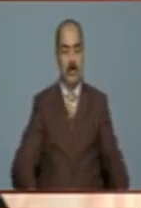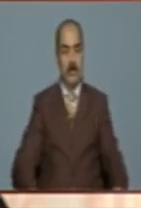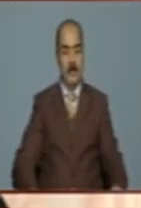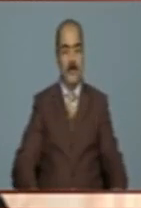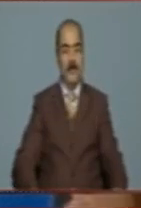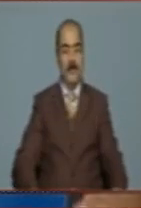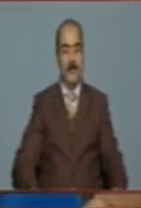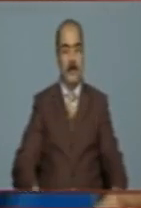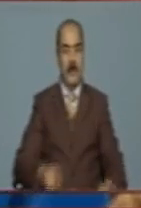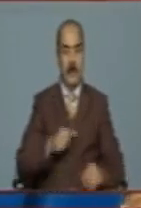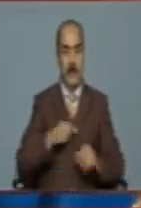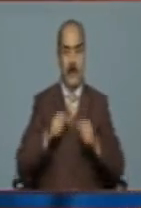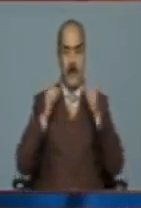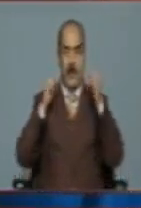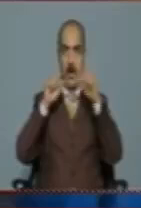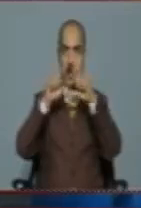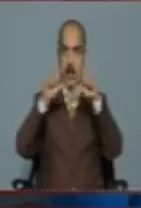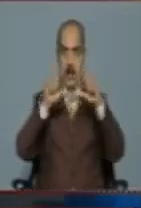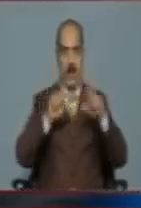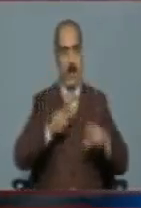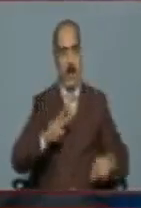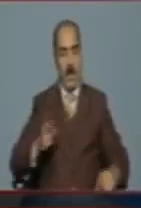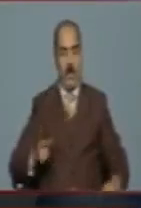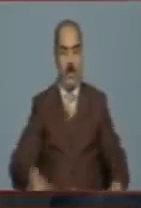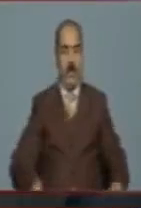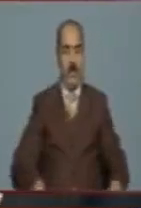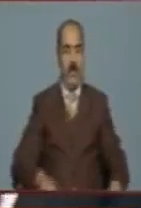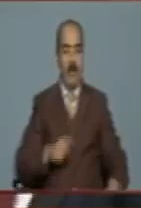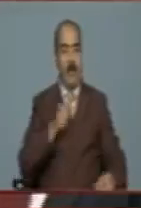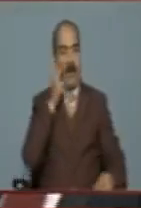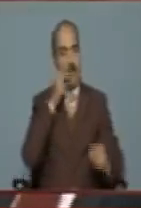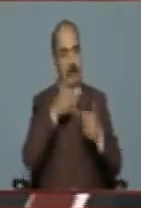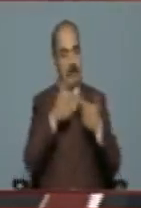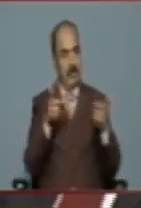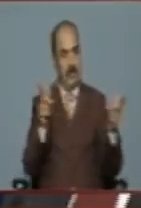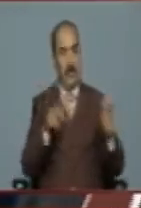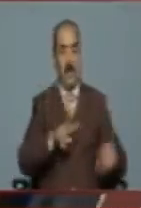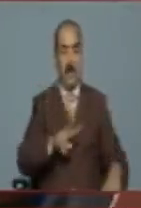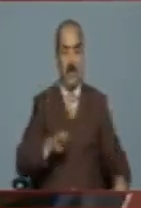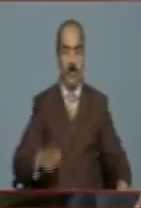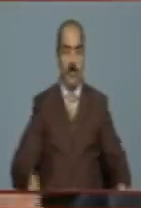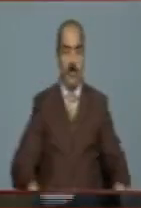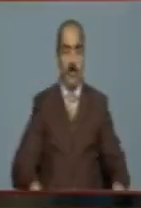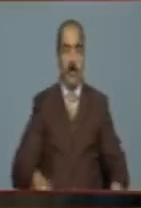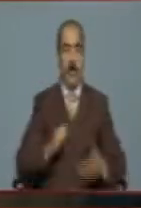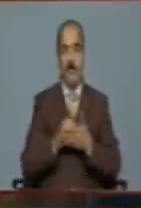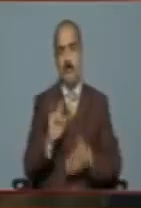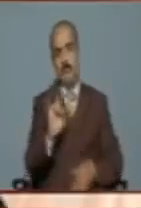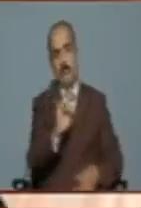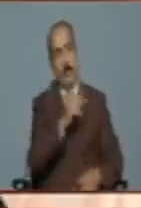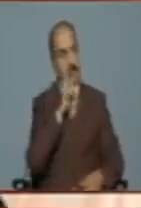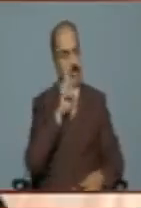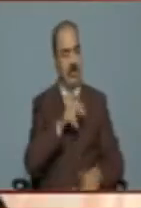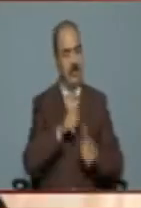من حملات المترشحين أو من وسائل الإعلام أو من جهات المتابعة على